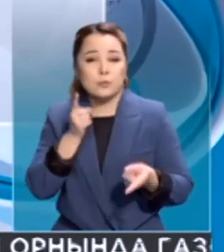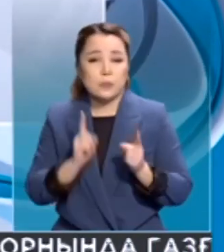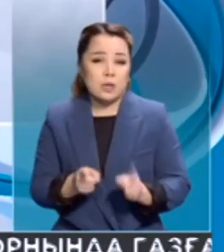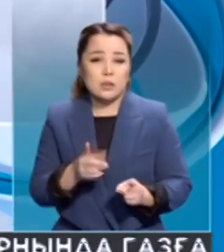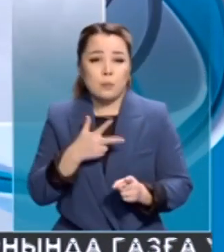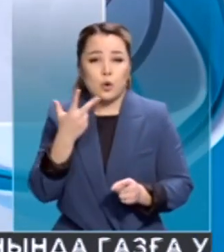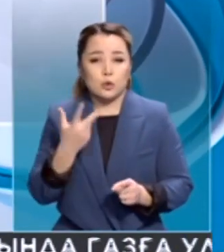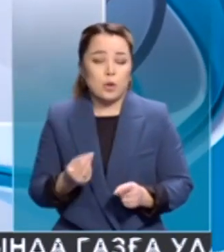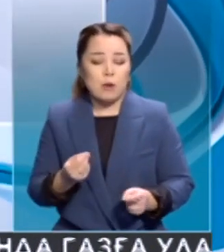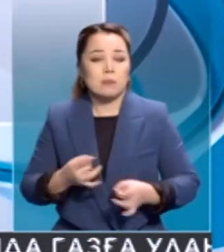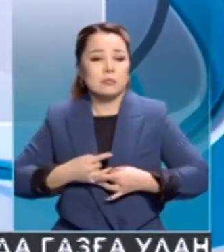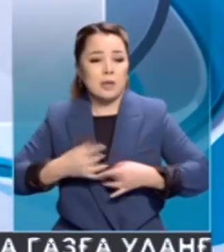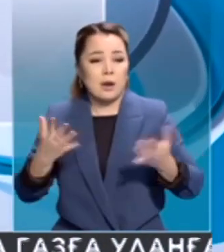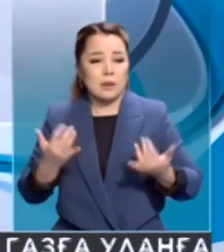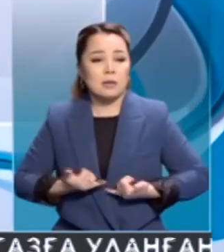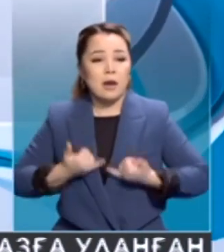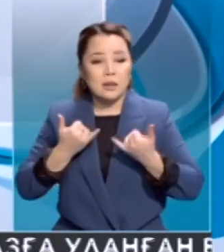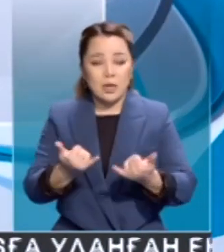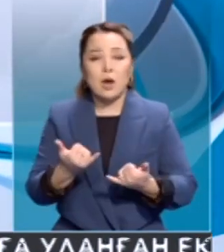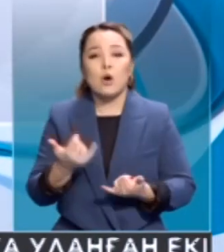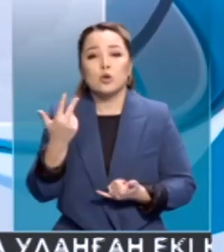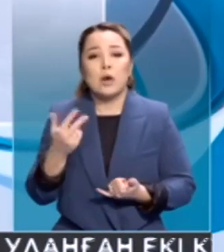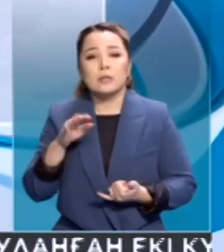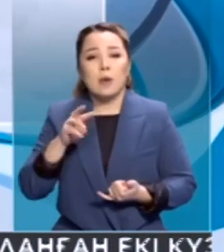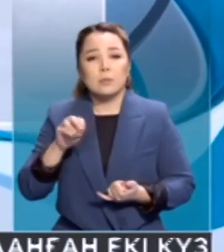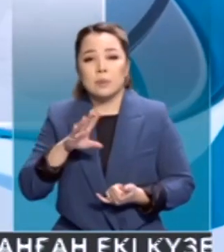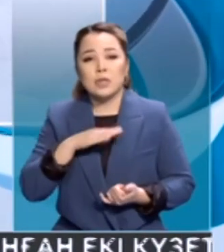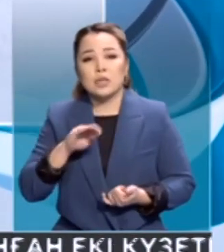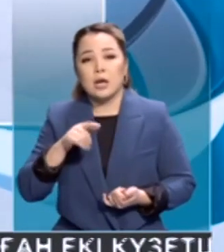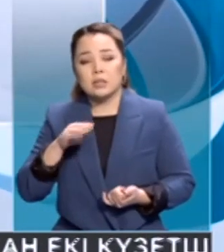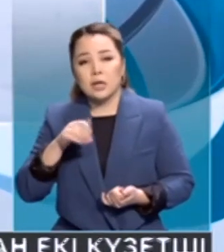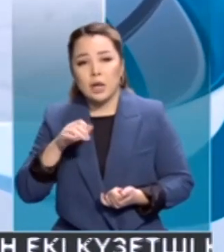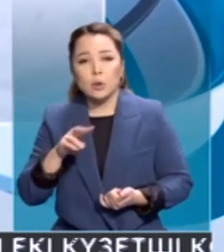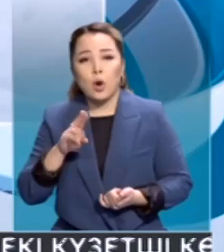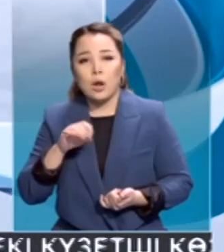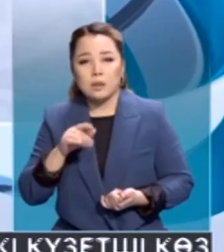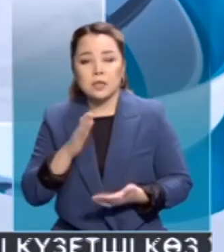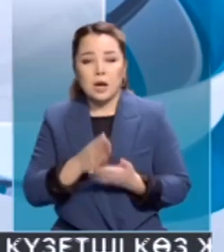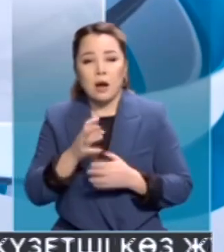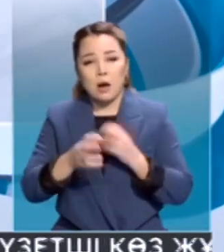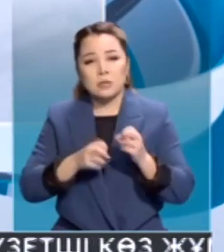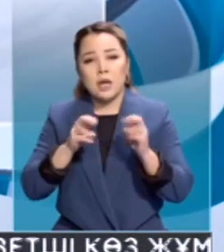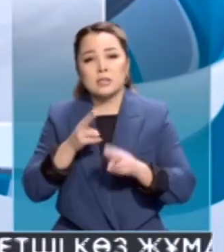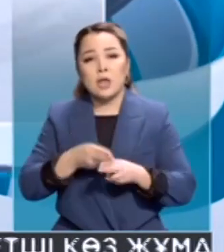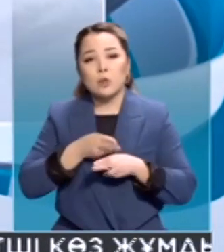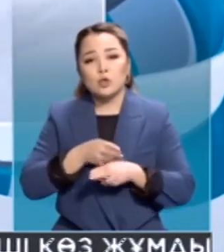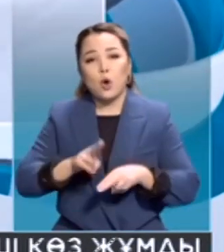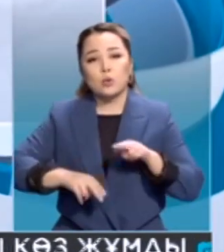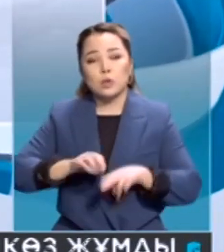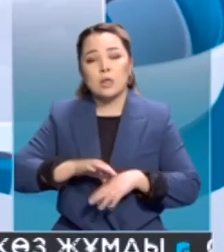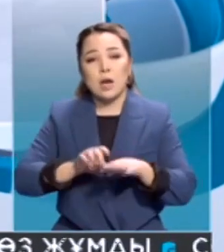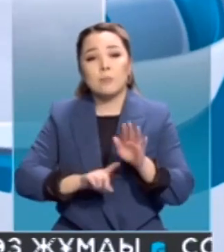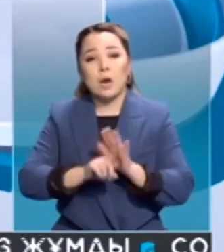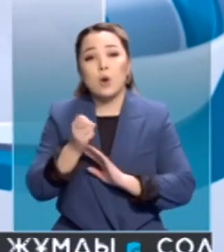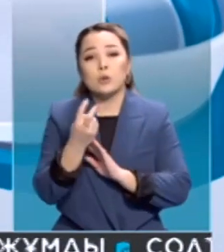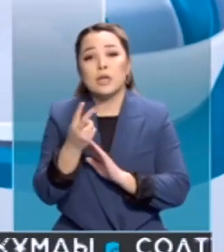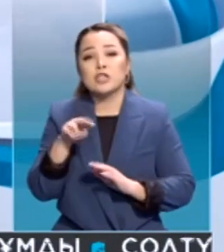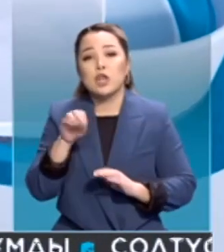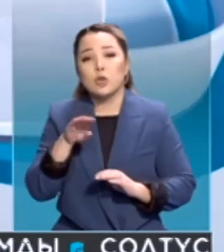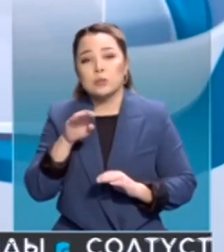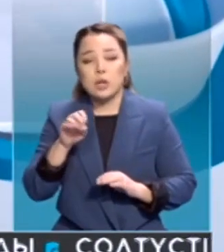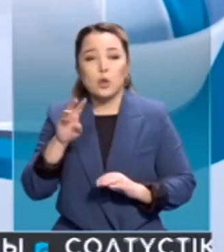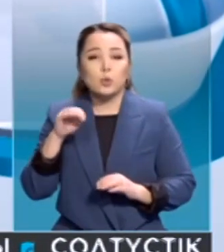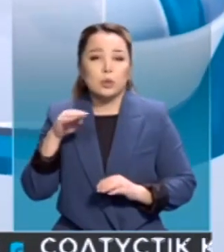3 күн қатарынан тойланды. 3 тамызда жетіген қорғас халықаралық темір жол құрылысы басталды. 12 желтоқсанда